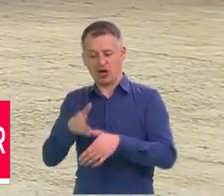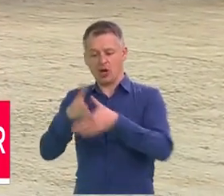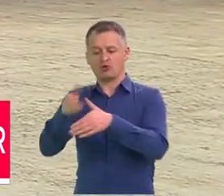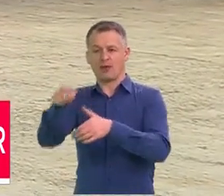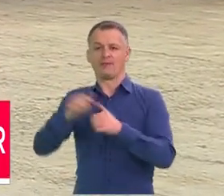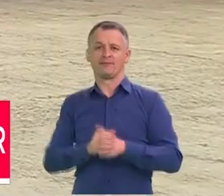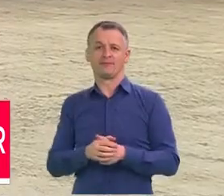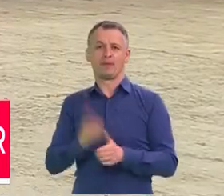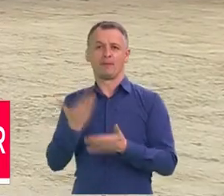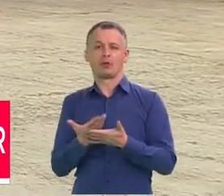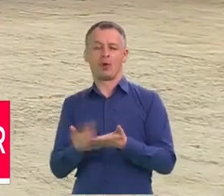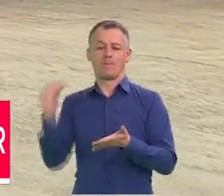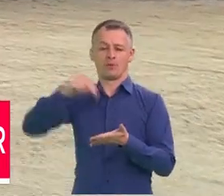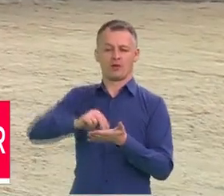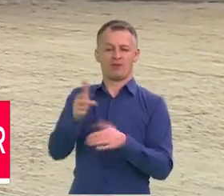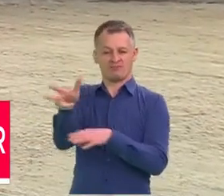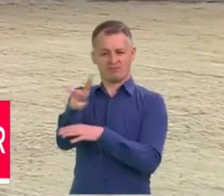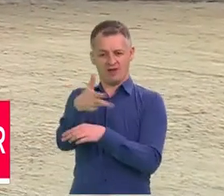introduce camera de filmat, trebuie să